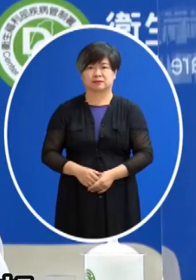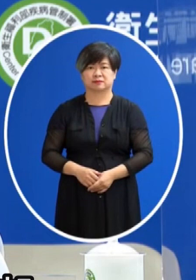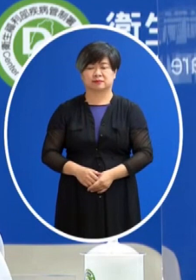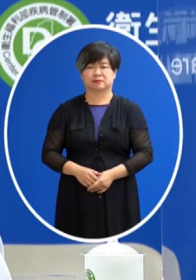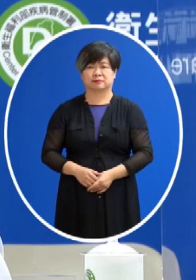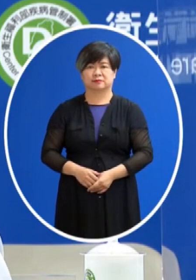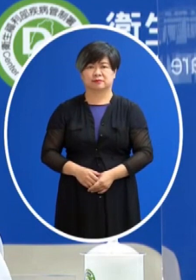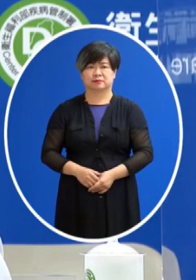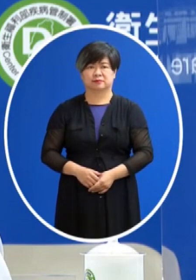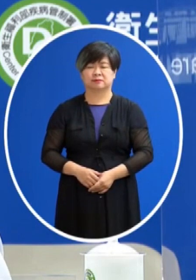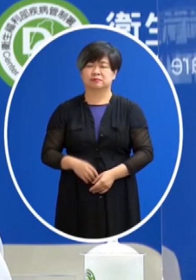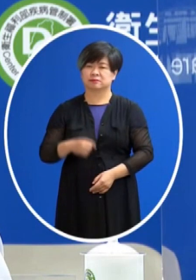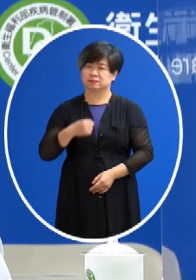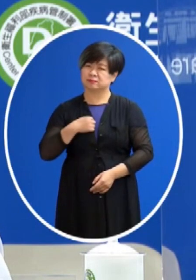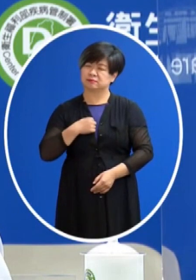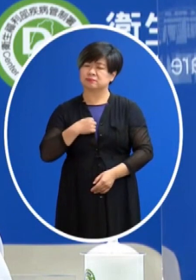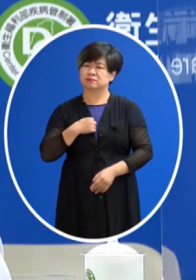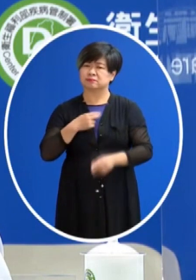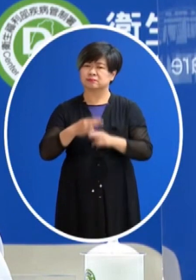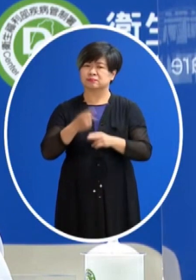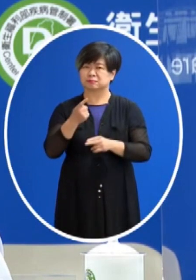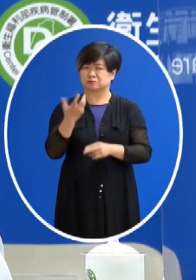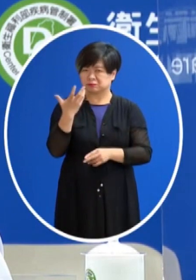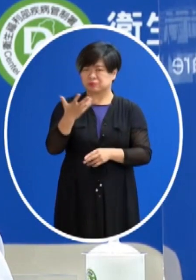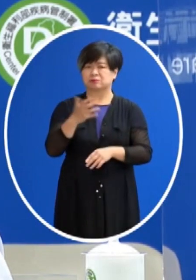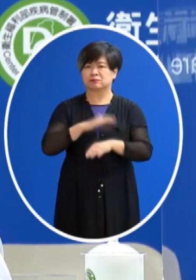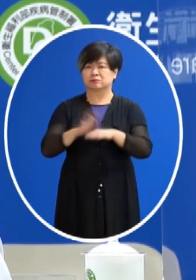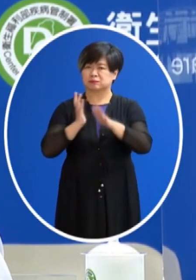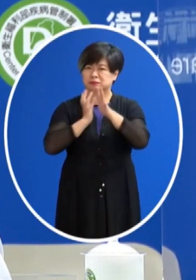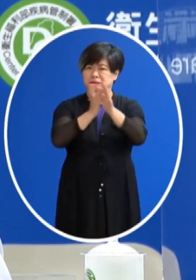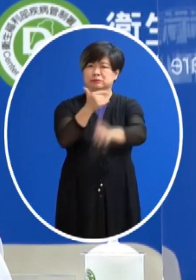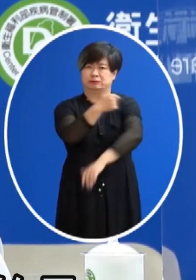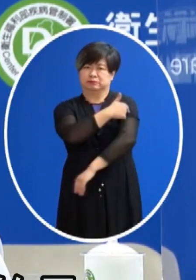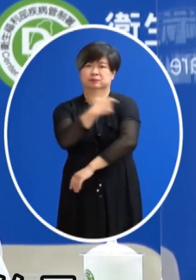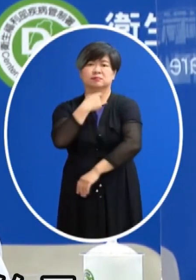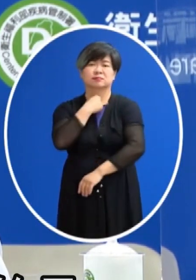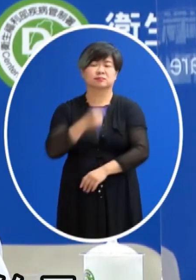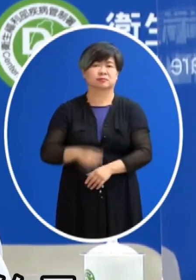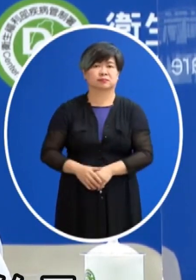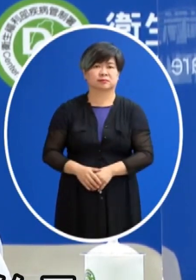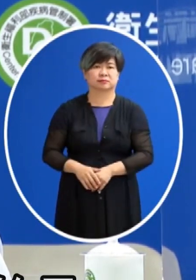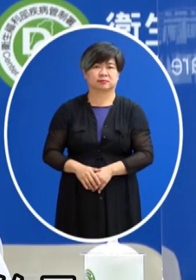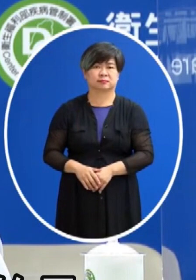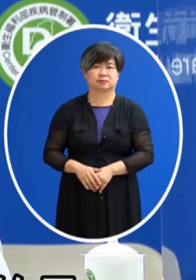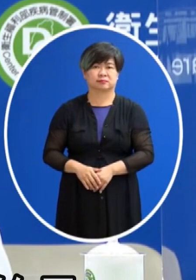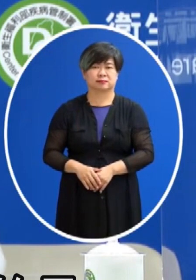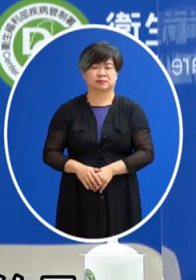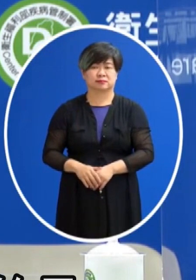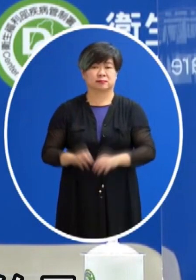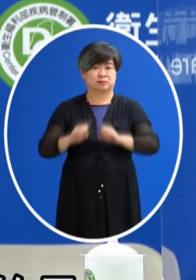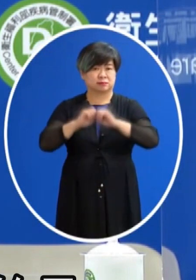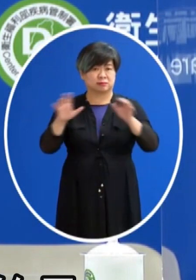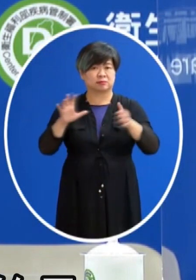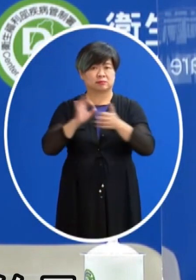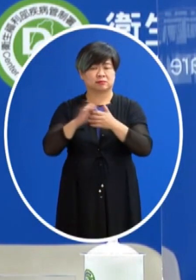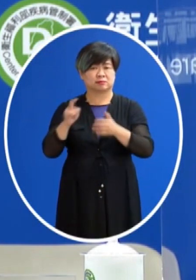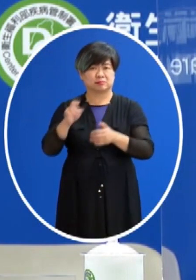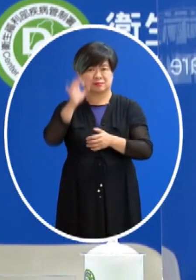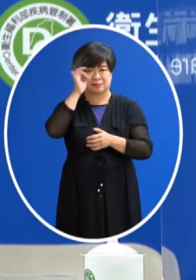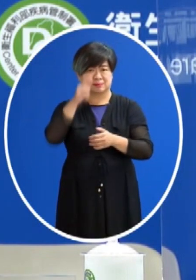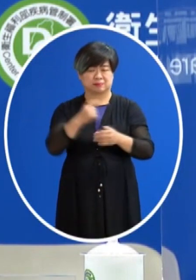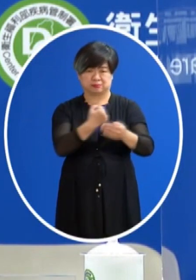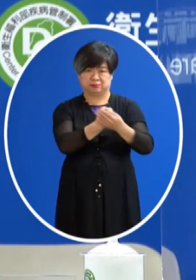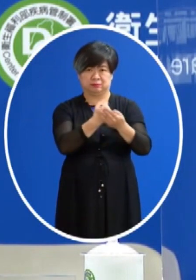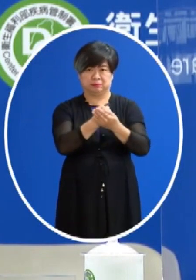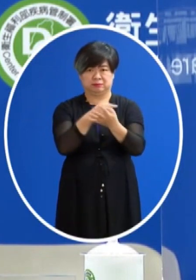潮。 我相信还是会就比较多的人要打嘛。我终究就是要根据供给量去做